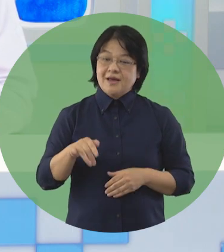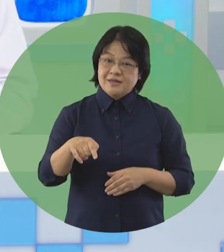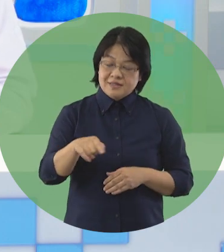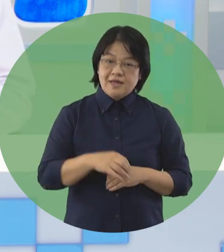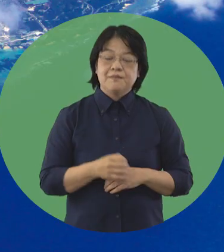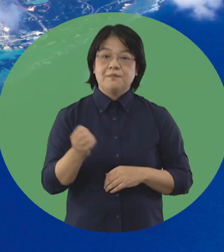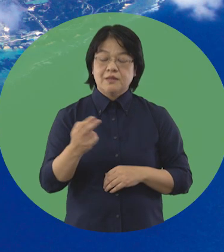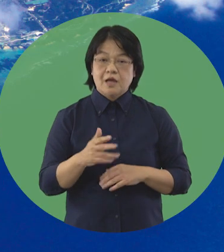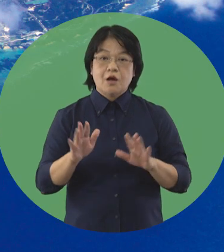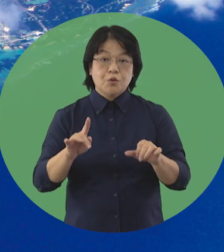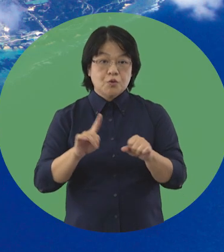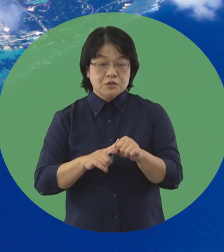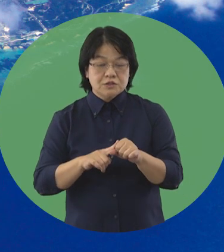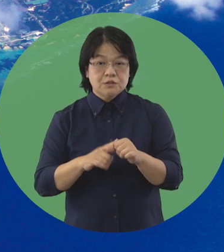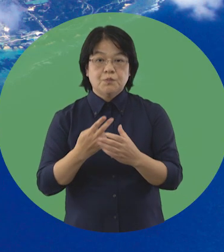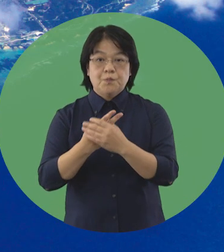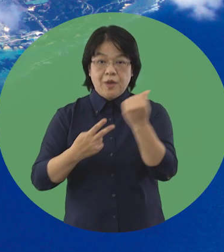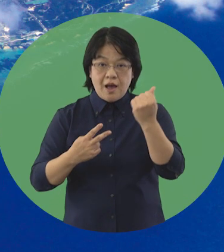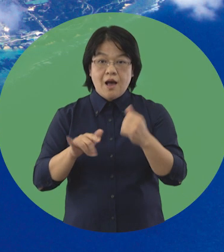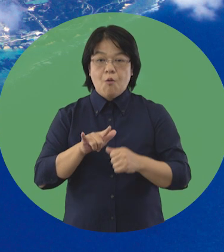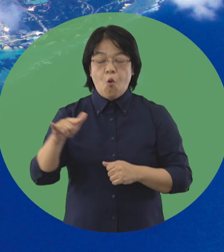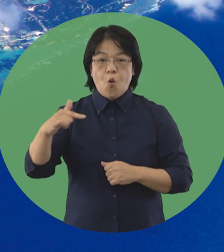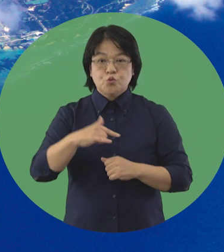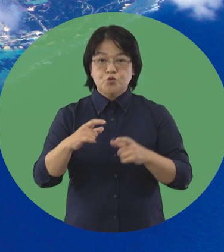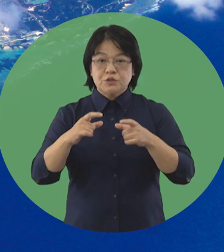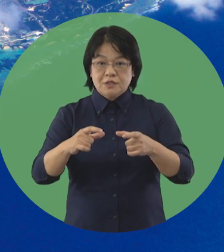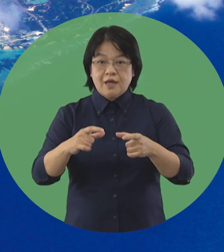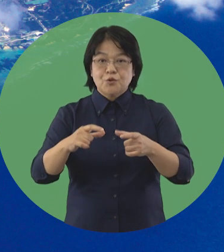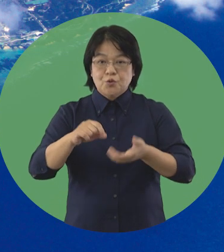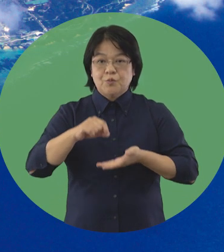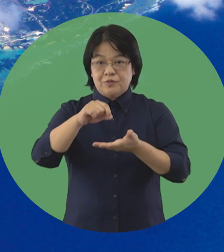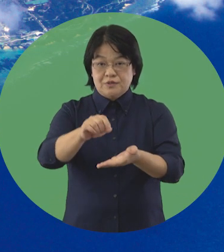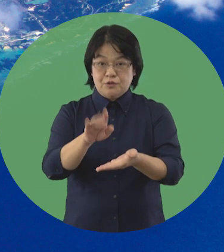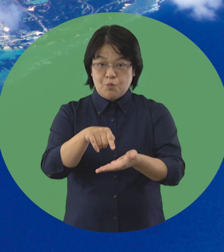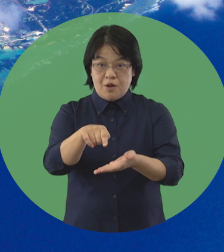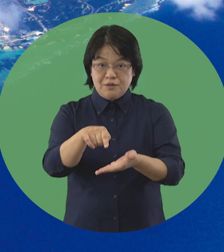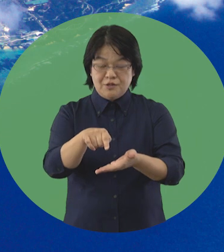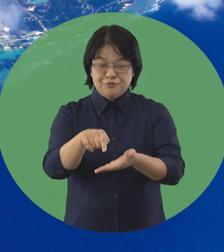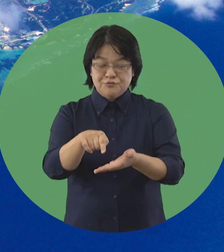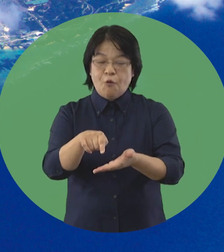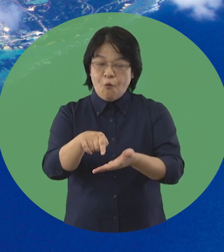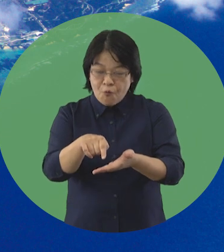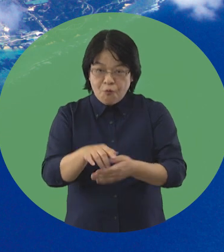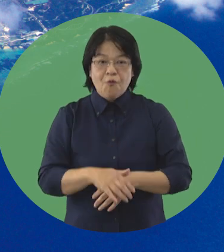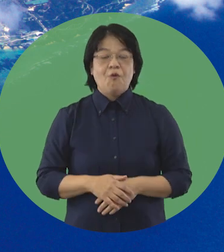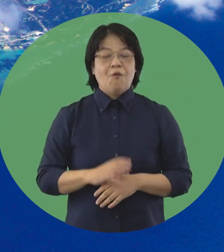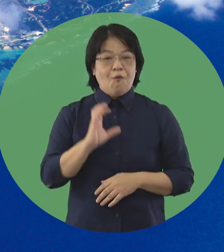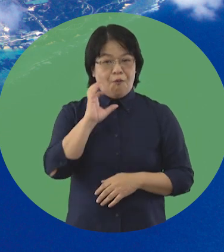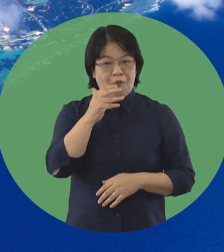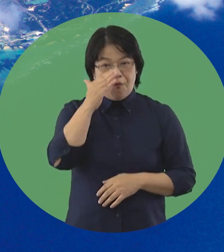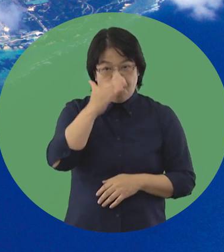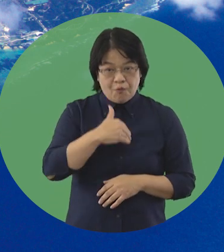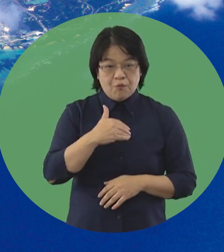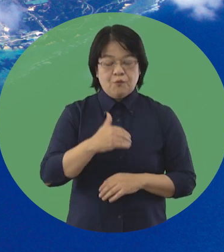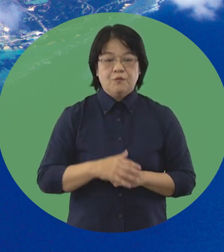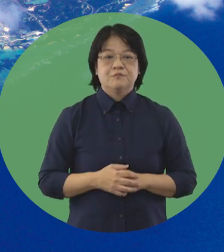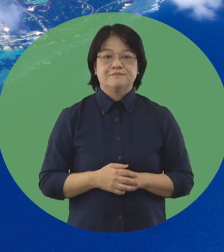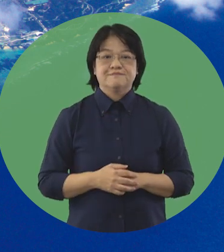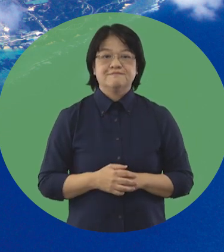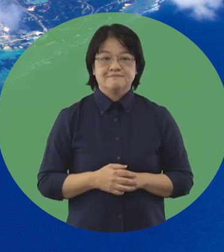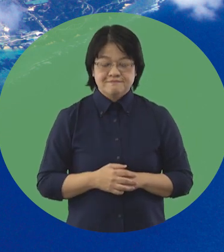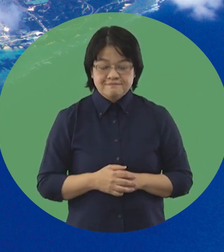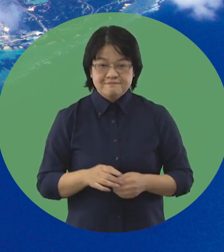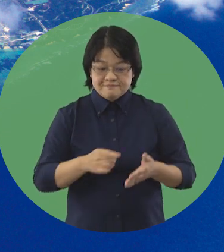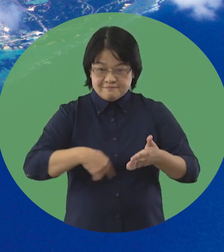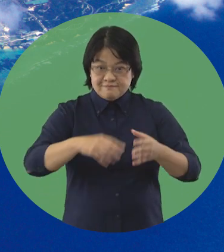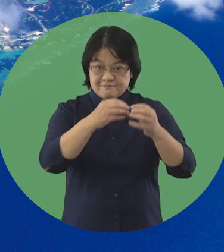今年もペア往復航空券のプレゼントキャンペーンがありますよ。 ほほ、なんて豪華なんじゃ。 詳しい